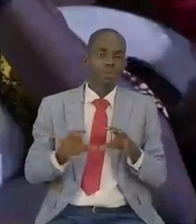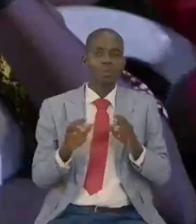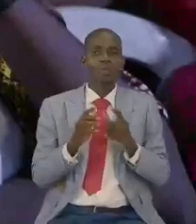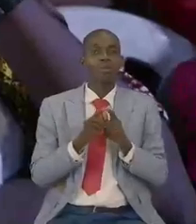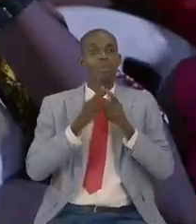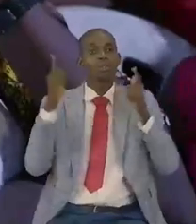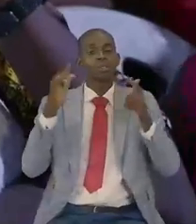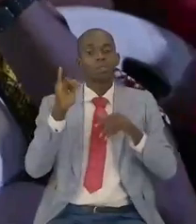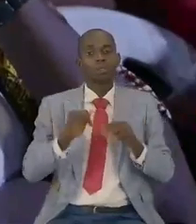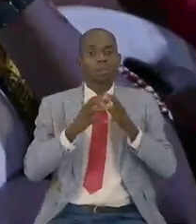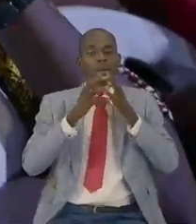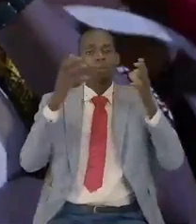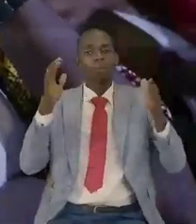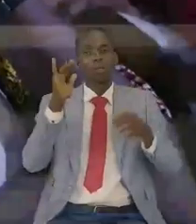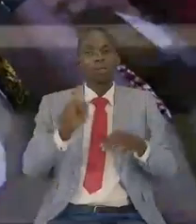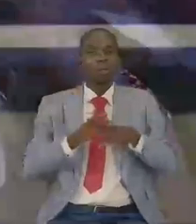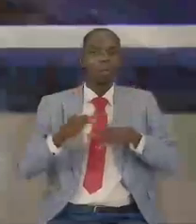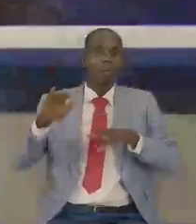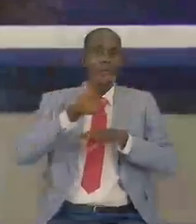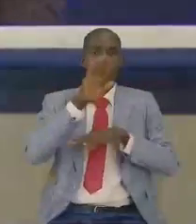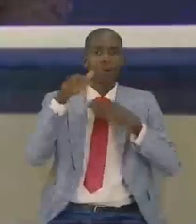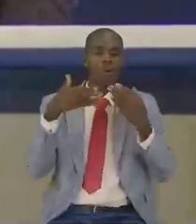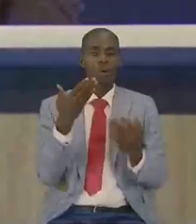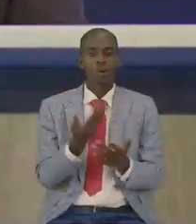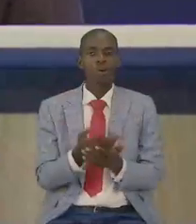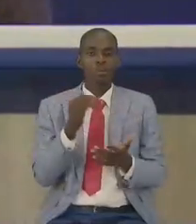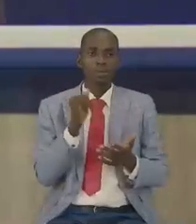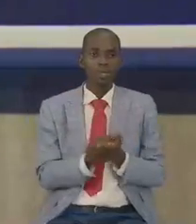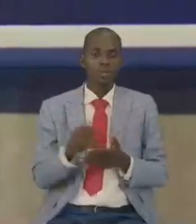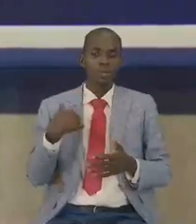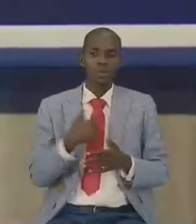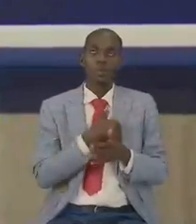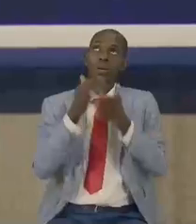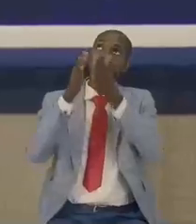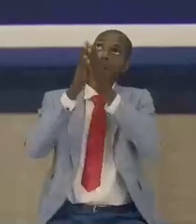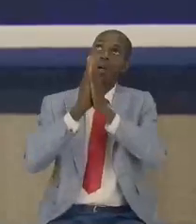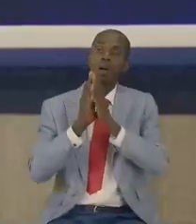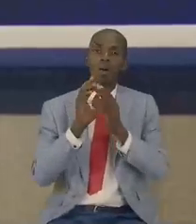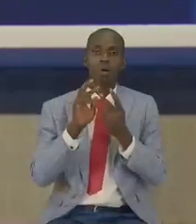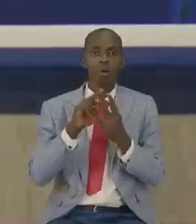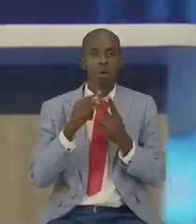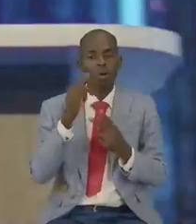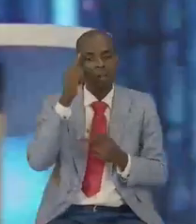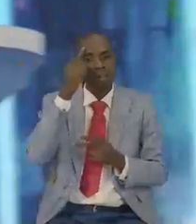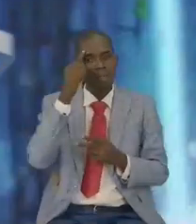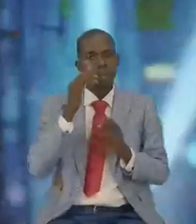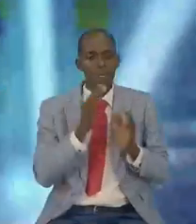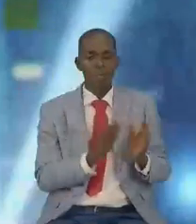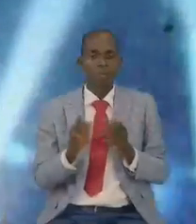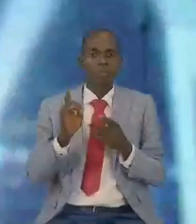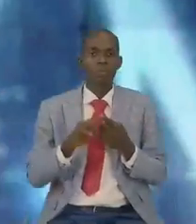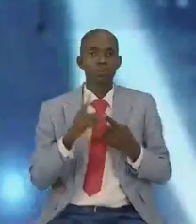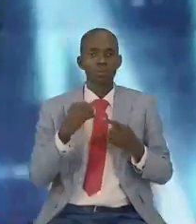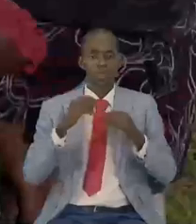infiniment au-delà de tout ce que nous demandons ou pensons par la puissance